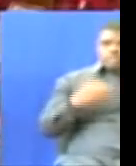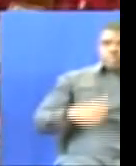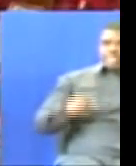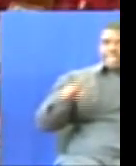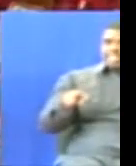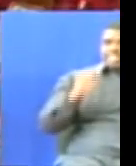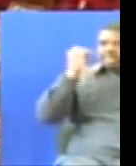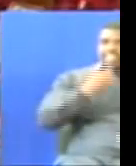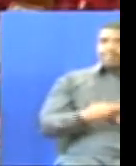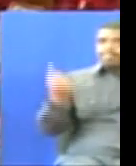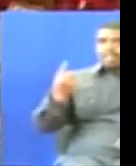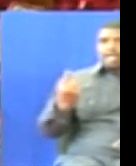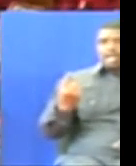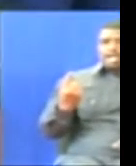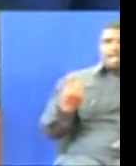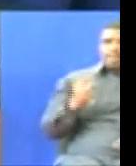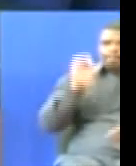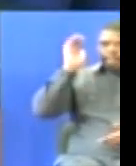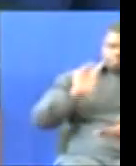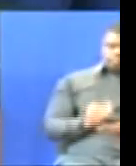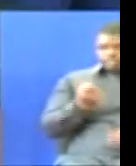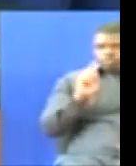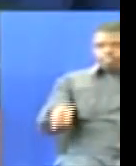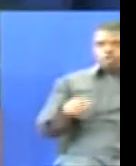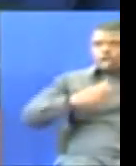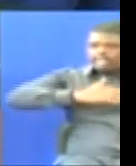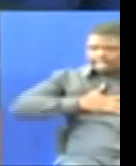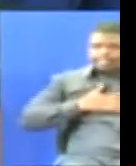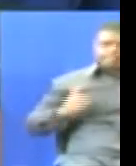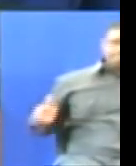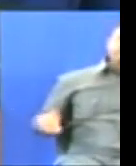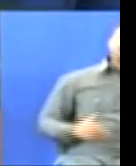kwa 100%, japo kuna mapungufu kidogo. Asante sana.